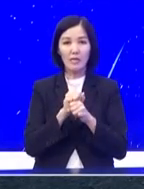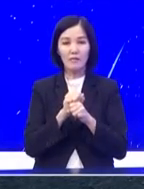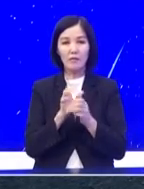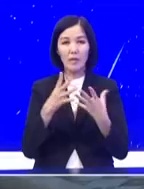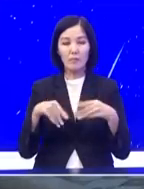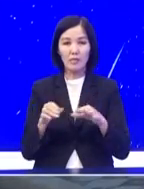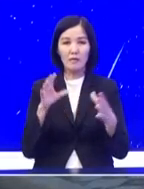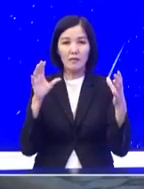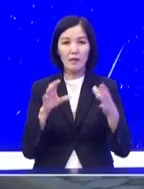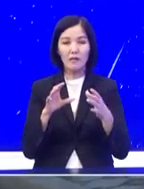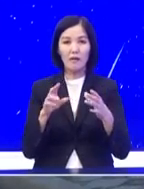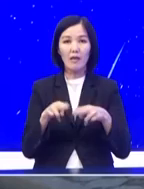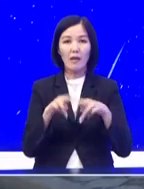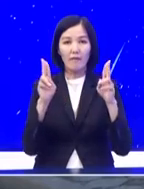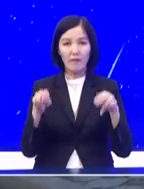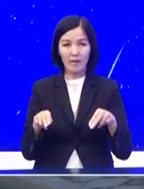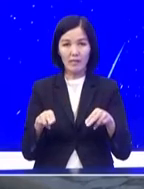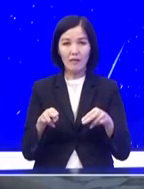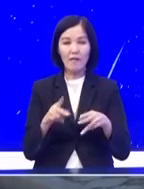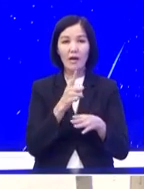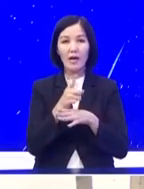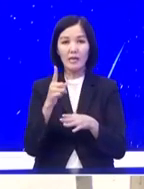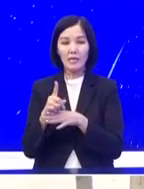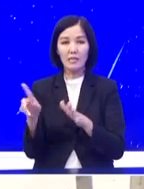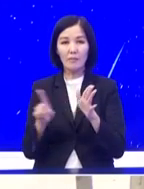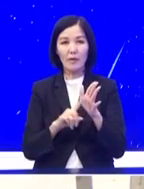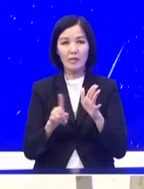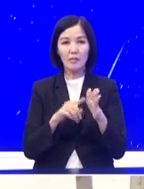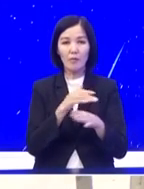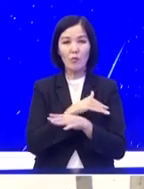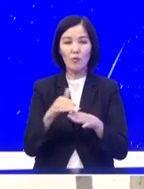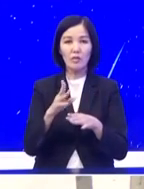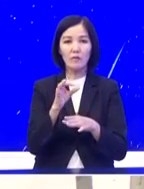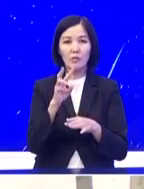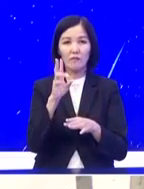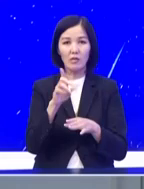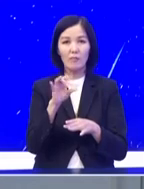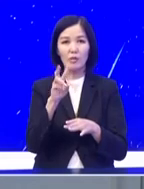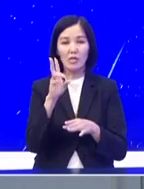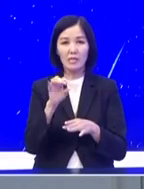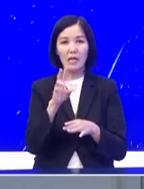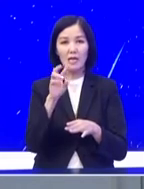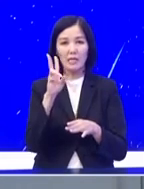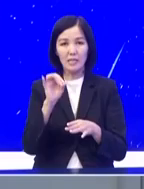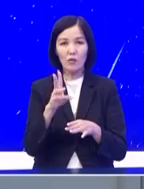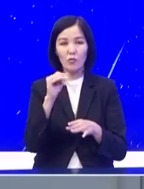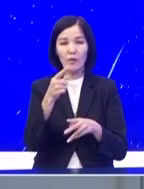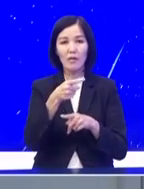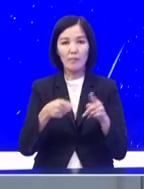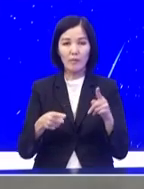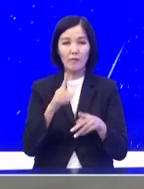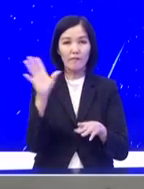общественного транспорта и автовокзалов. Также ограничат передвижение по улицам Шевченко, Баджансал, Акынсара, Курманова и